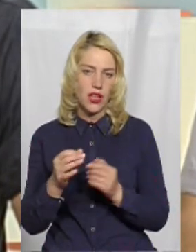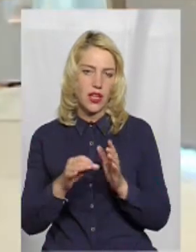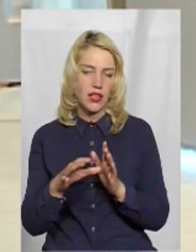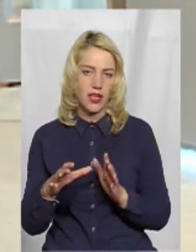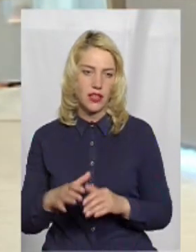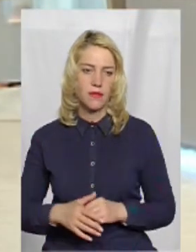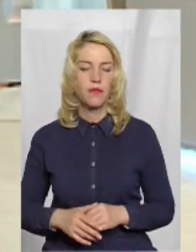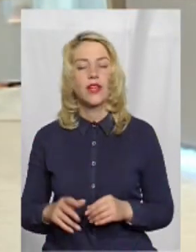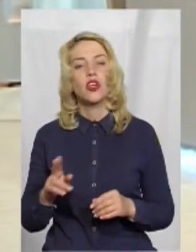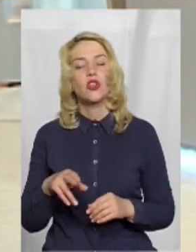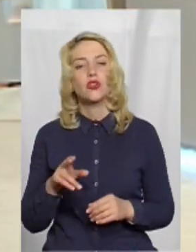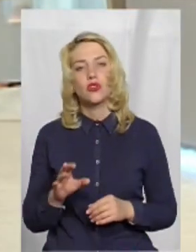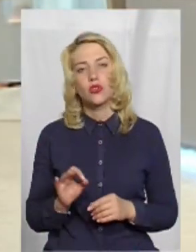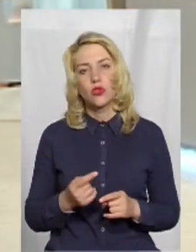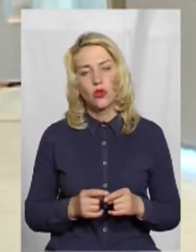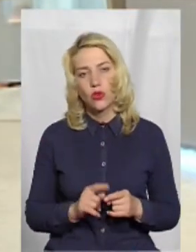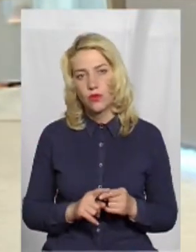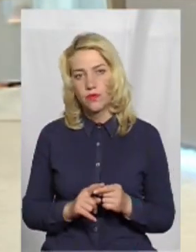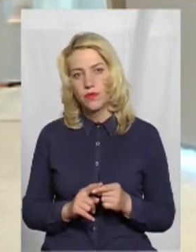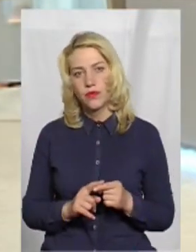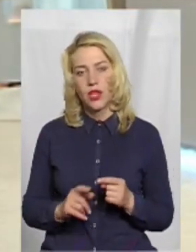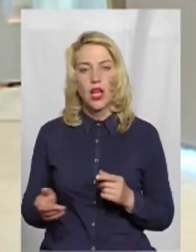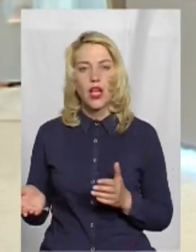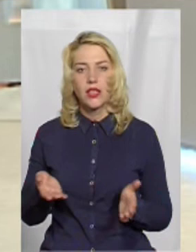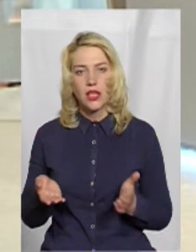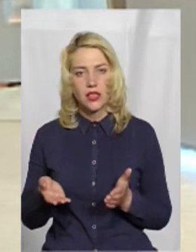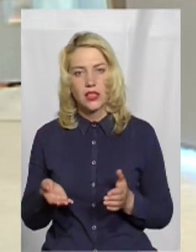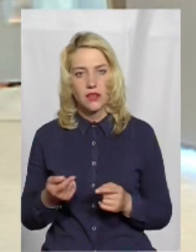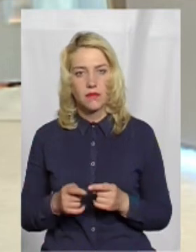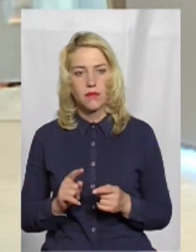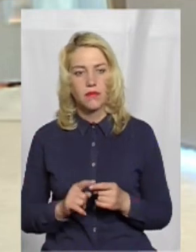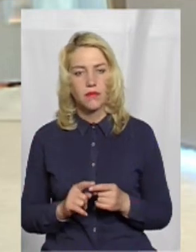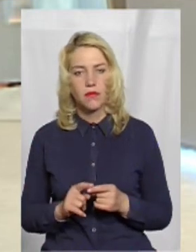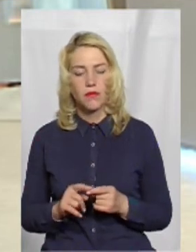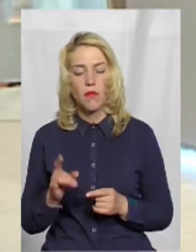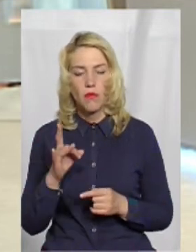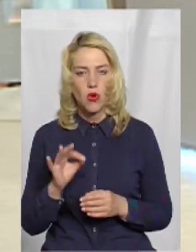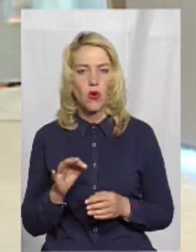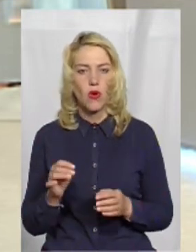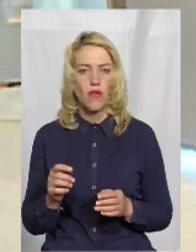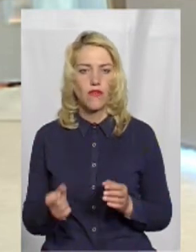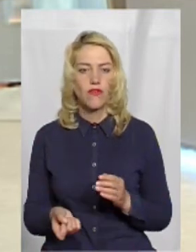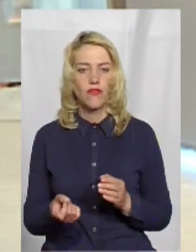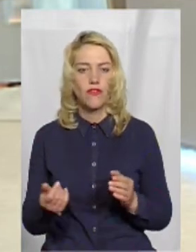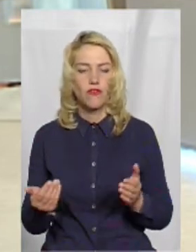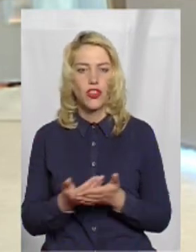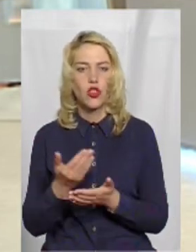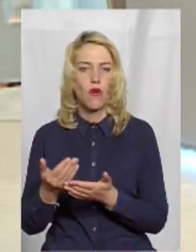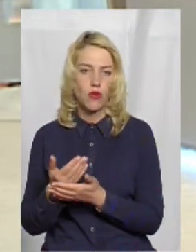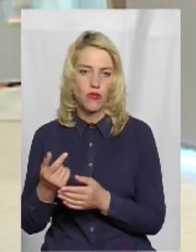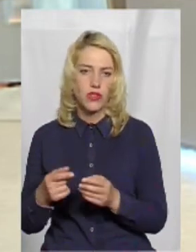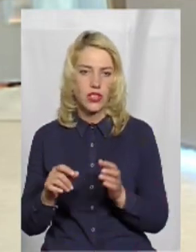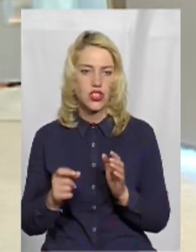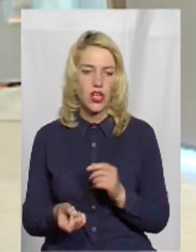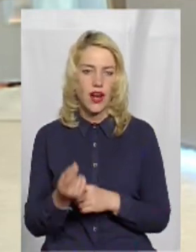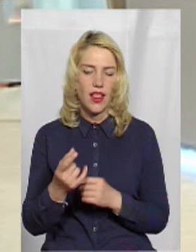енергії. Щодо того, яким, ну, безпосередньо про відновлювані джерела енергії, що яким громадам